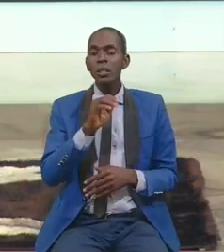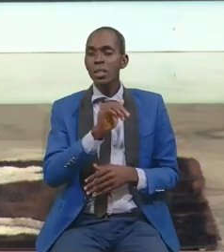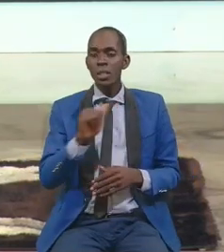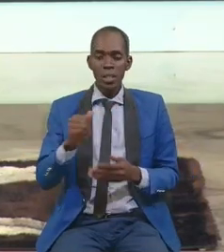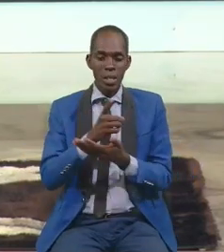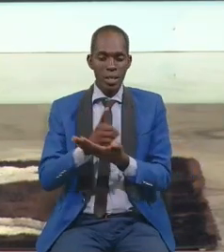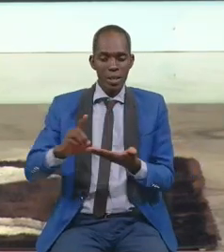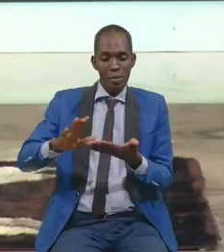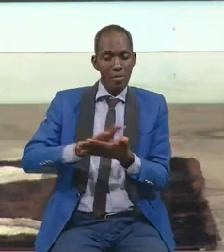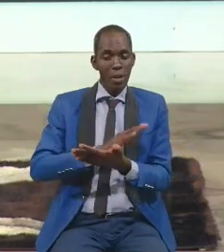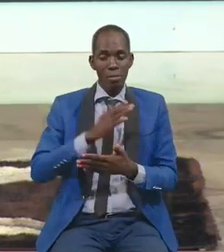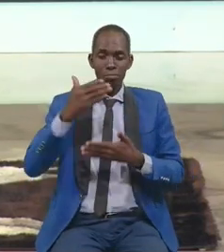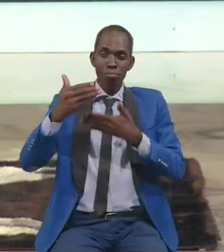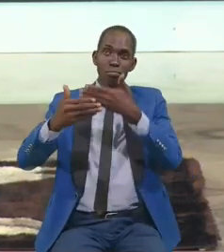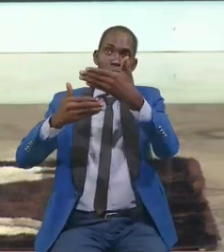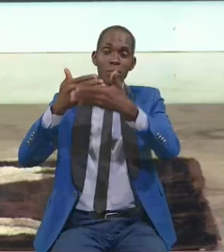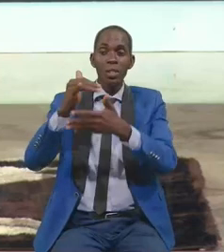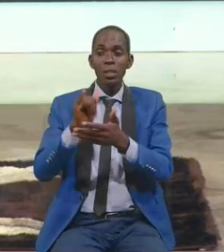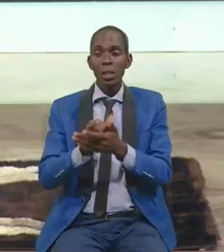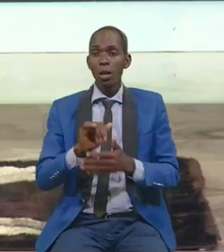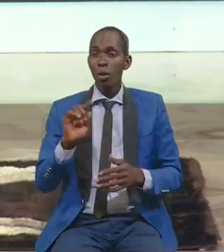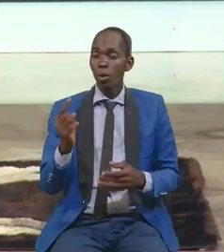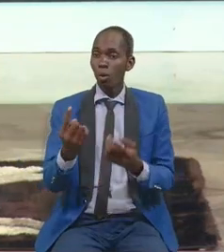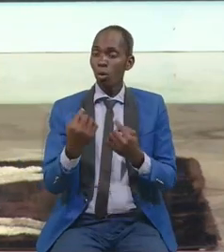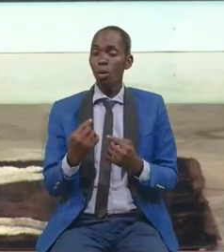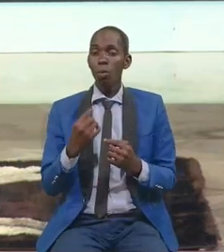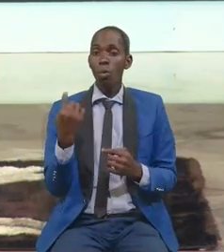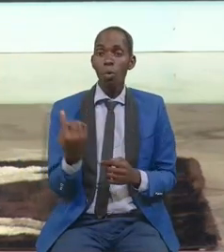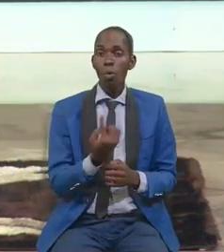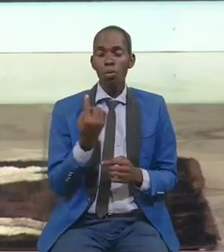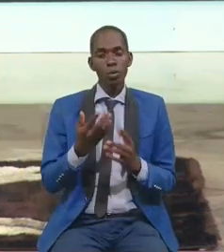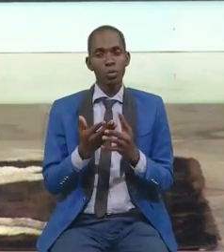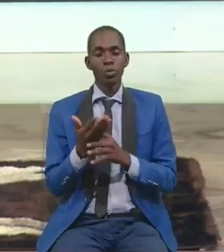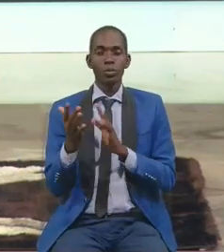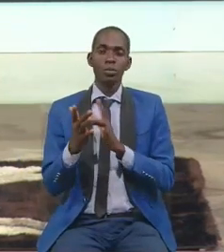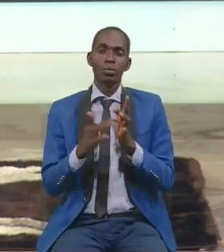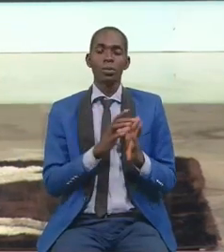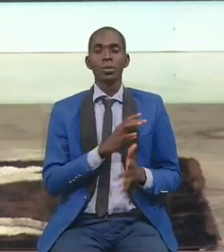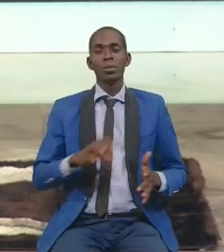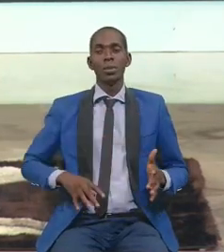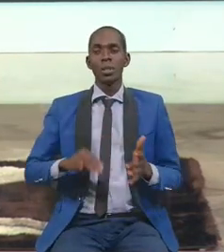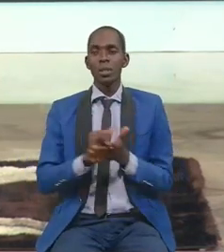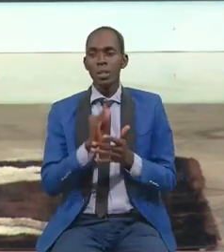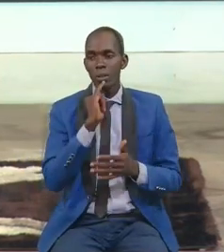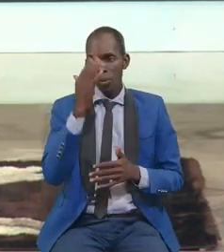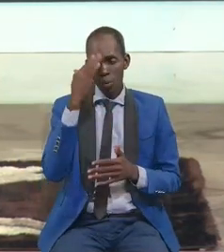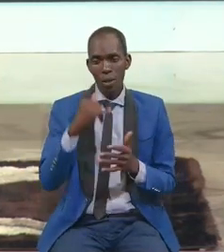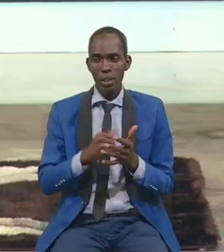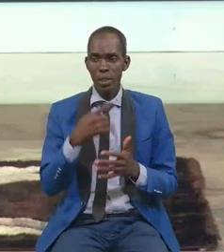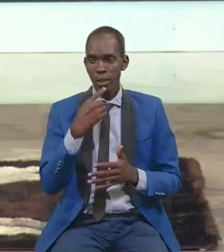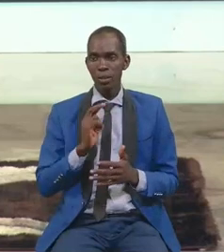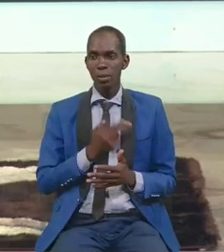qui provient du Seigneur seul, du Seigneur Jésus seul. C'est pour nous dire que